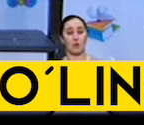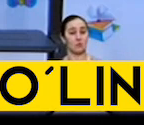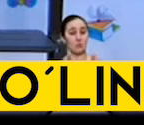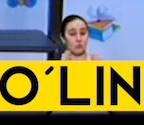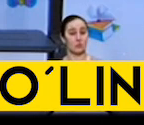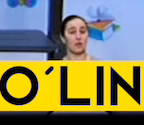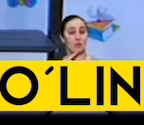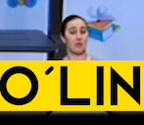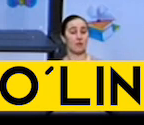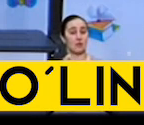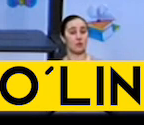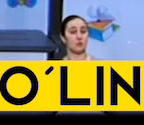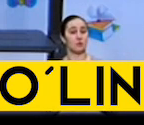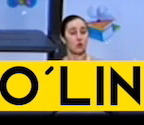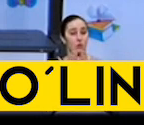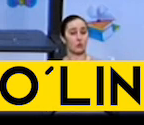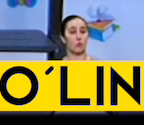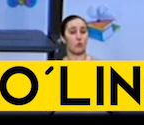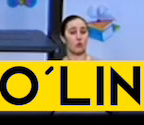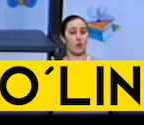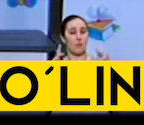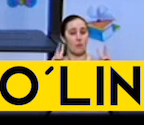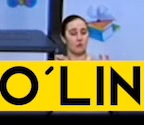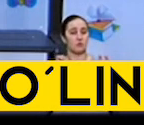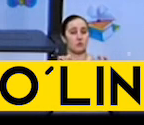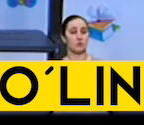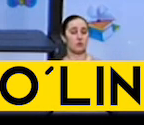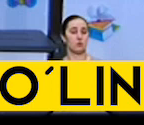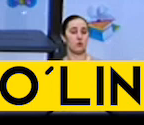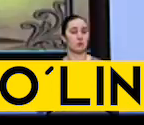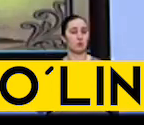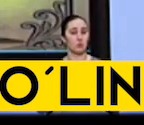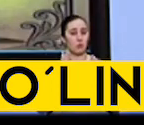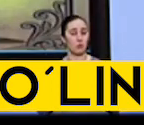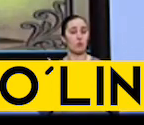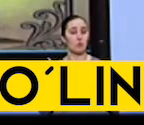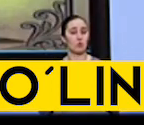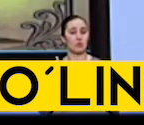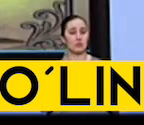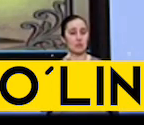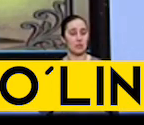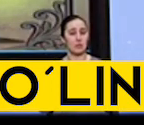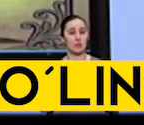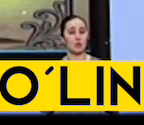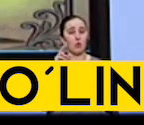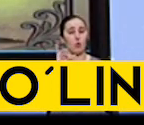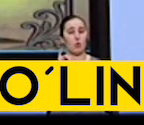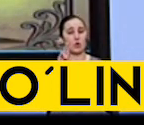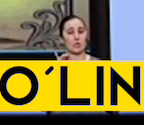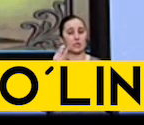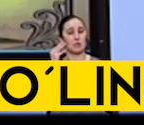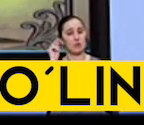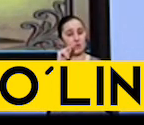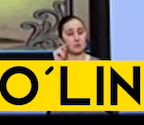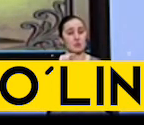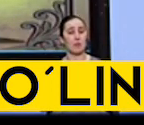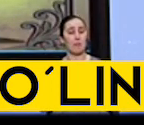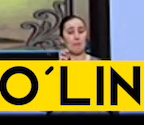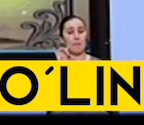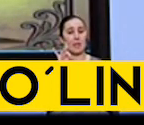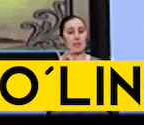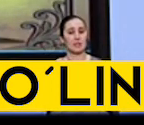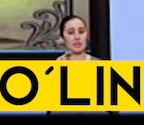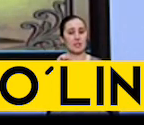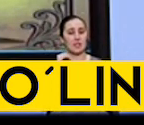bo'lsa, daftaringizni ochib, bugungi mavzuni yozib qo'ying. Bugun sizlar bilan o'qish darsidan